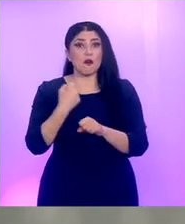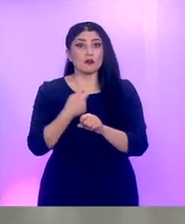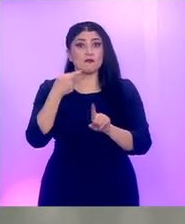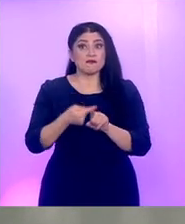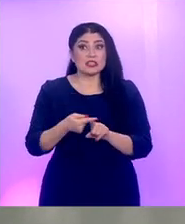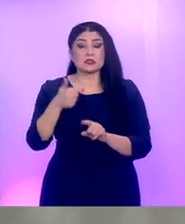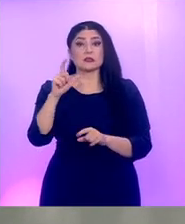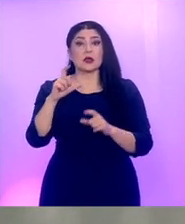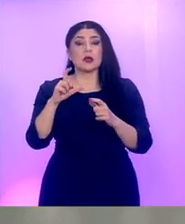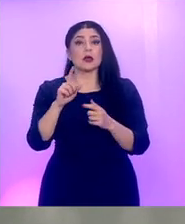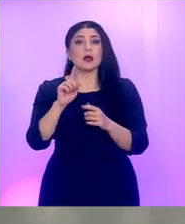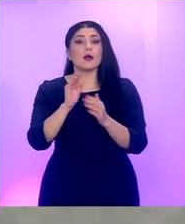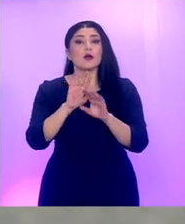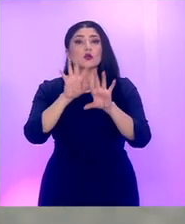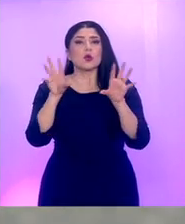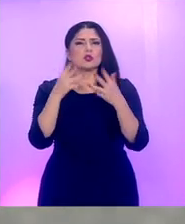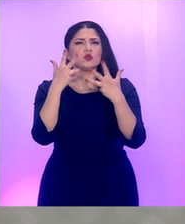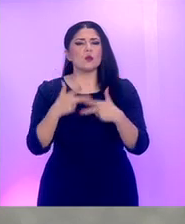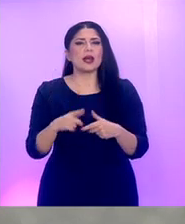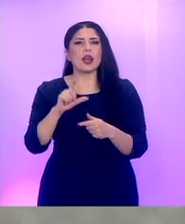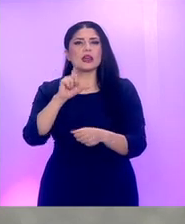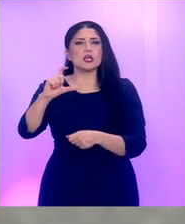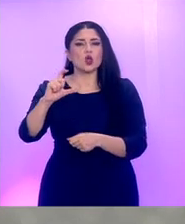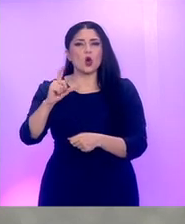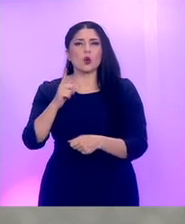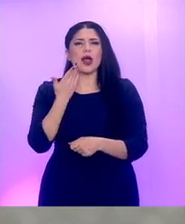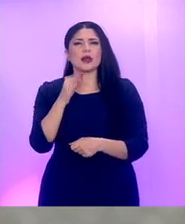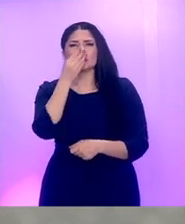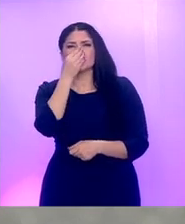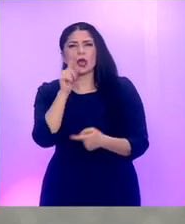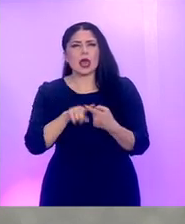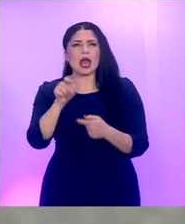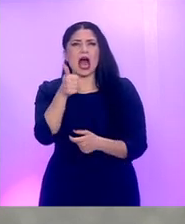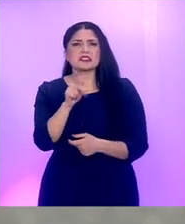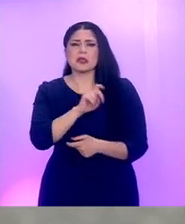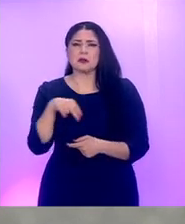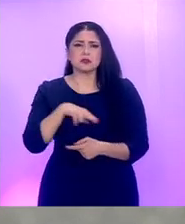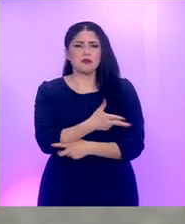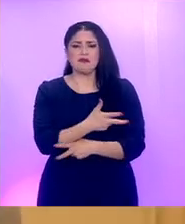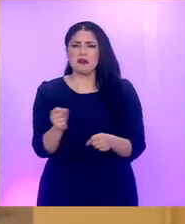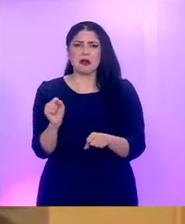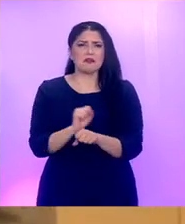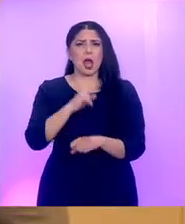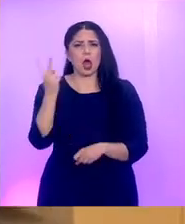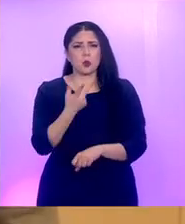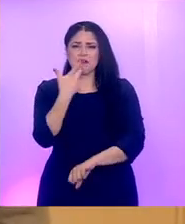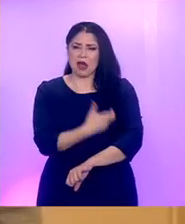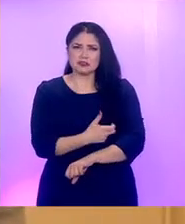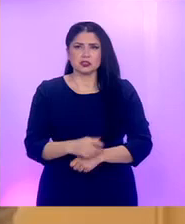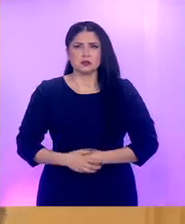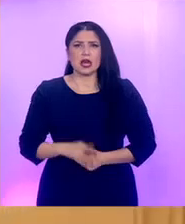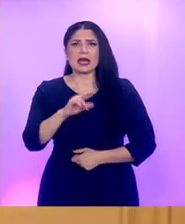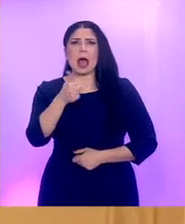lotul de AstraZeneca, asupra căruia planează suspiciuni și care a fost suspendat, mergând însă fără emoții la rapel. M-am vaccinat chiar